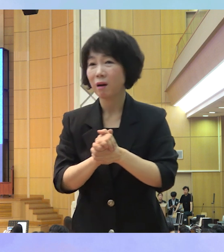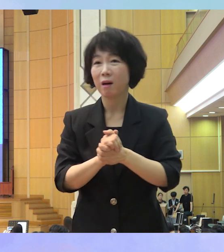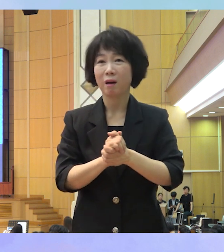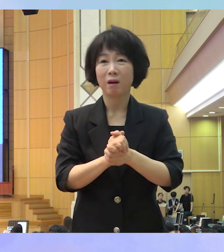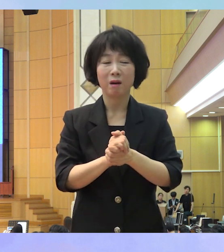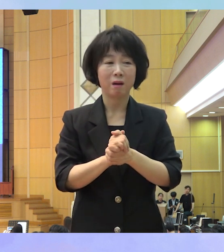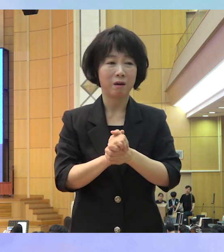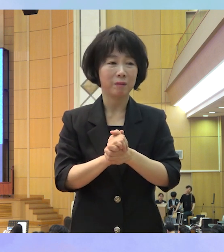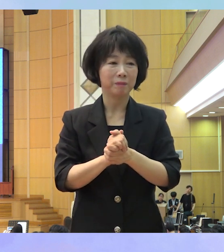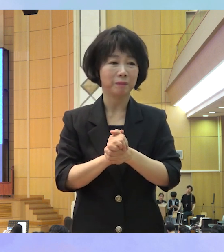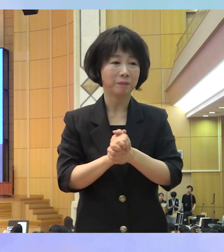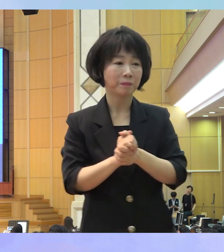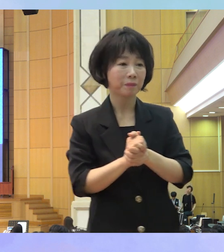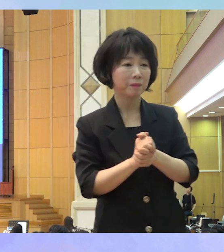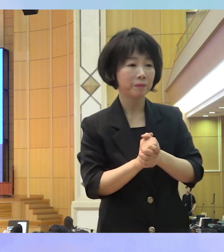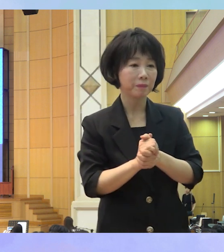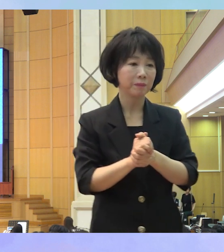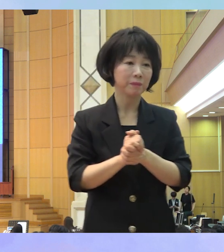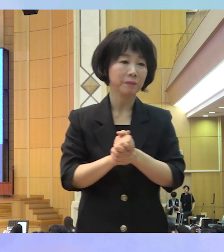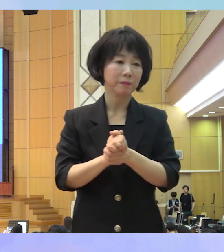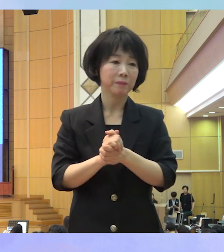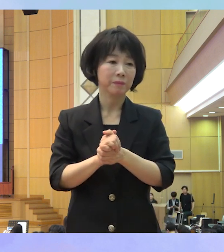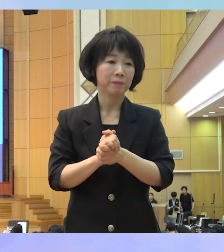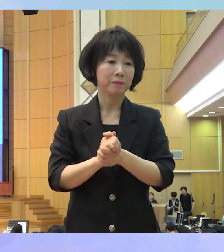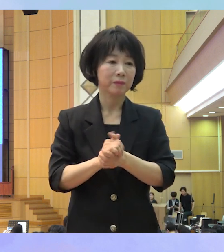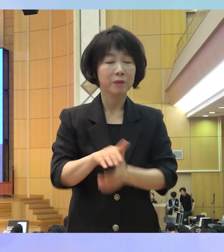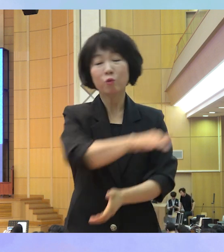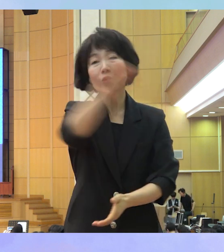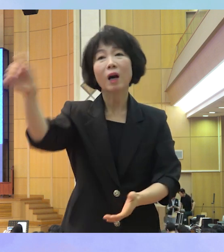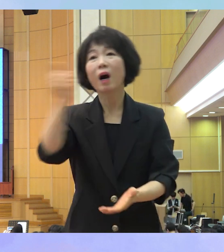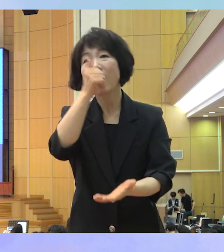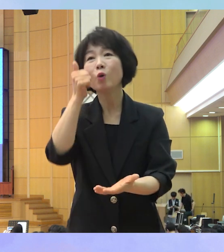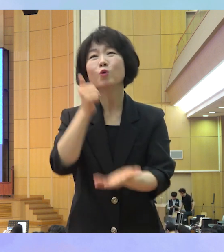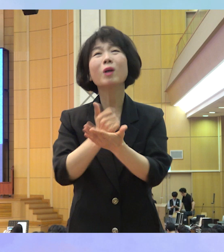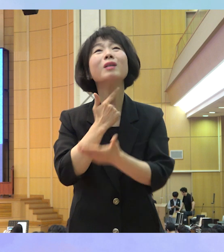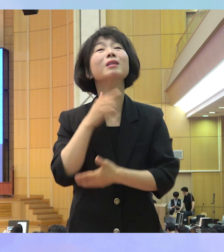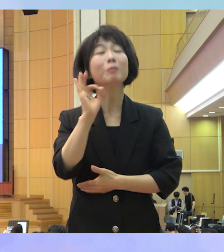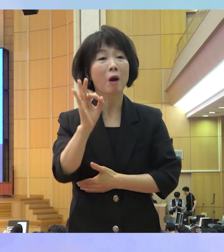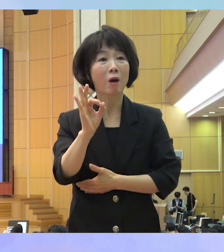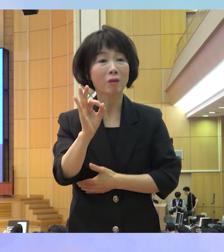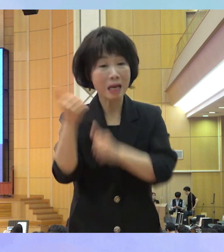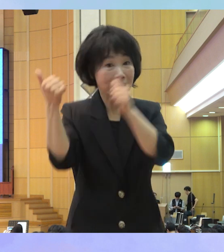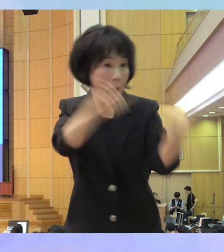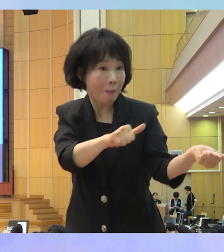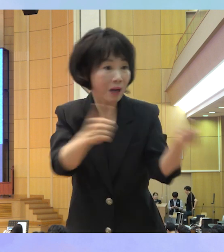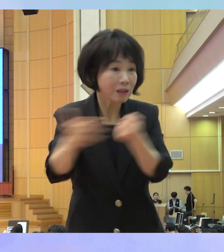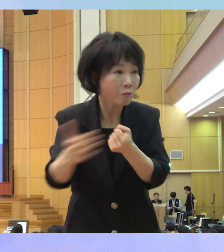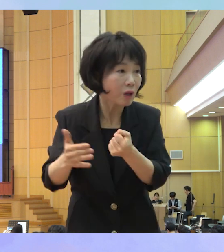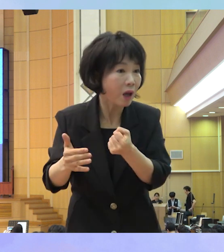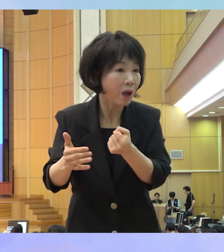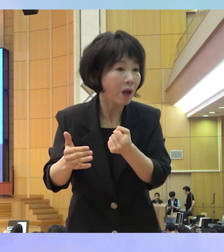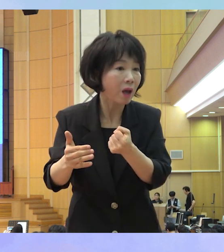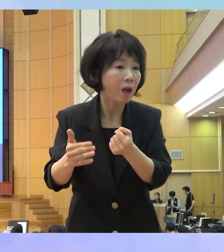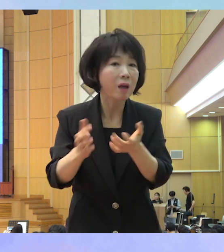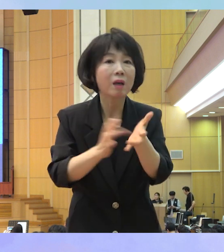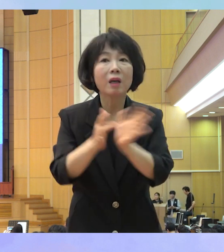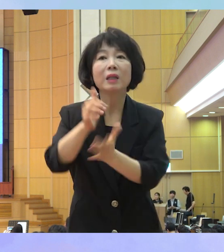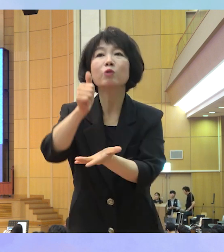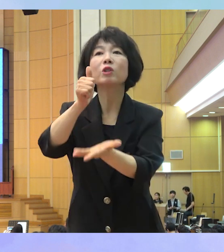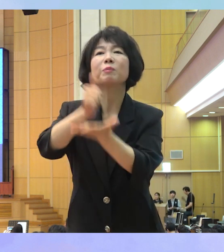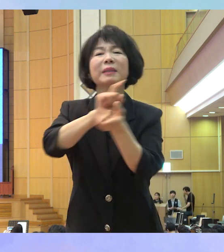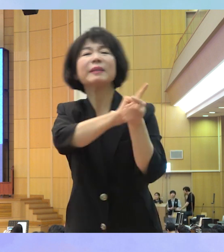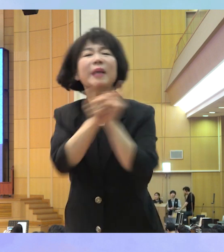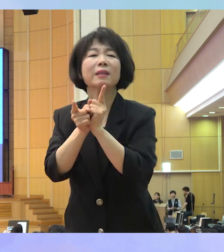당신이 만들어 놓은 룰, 죄의 싹슨 사망, 요거를 어길 수는 없으니 대신 예수 그리스도께